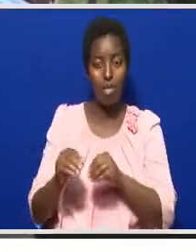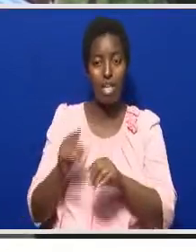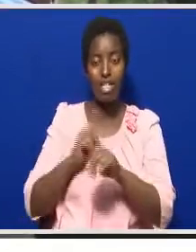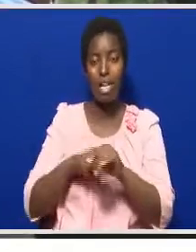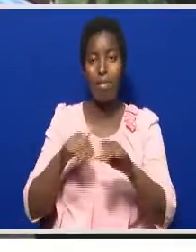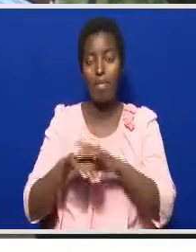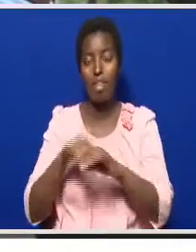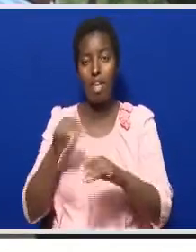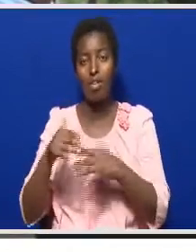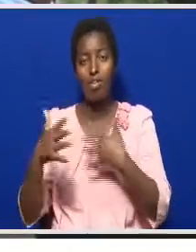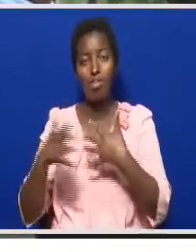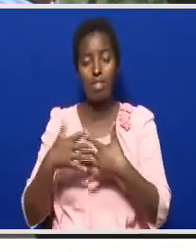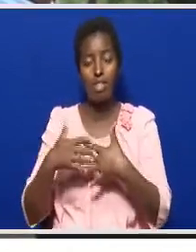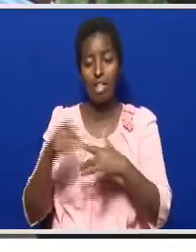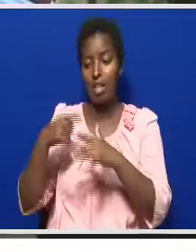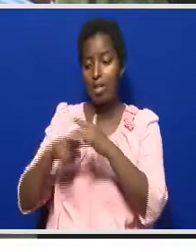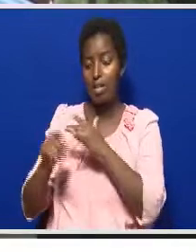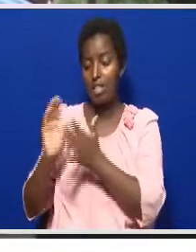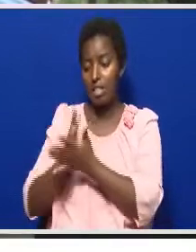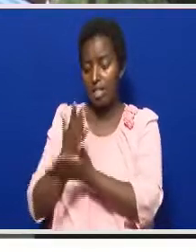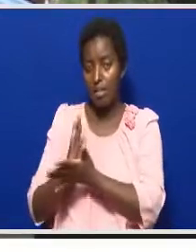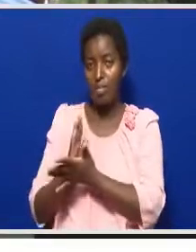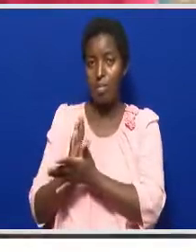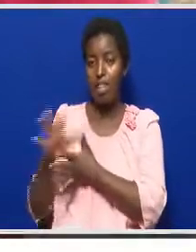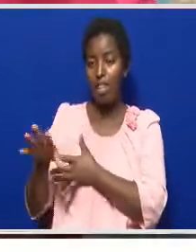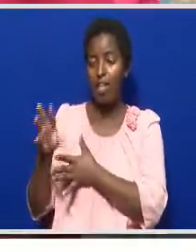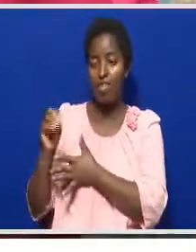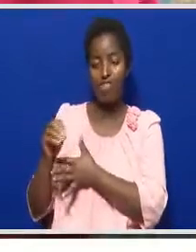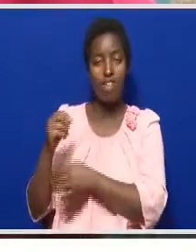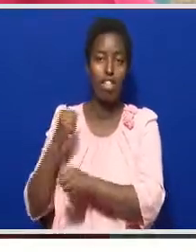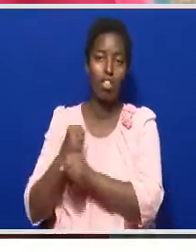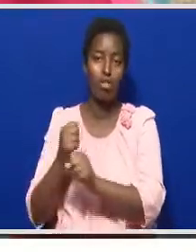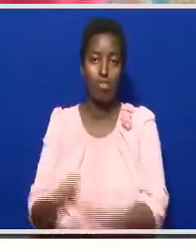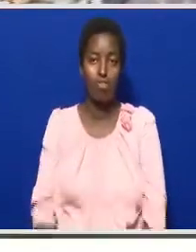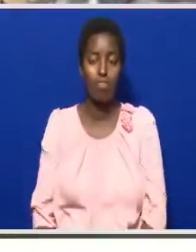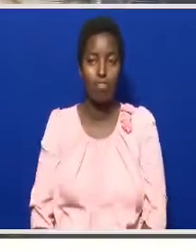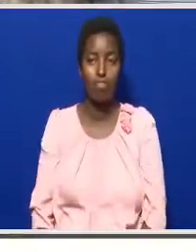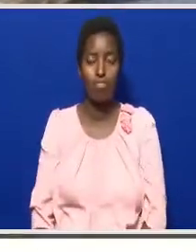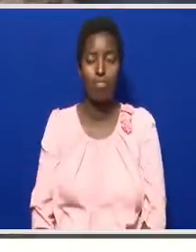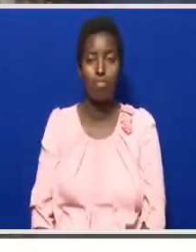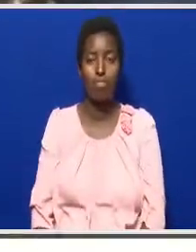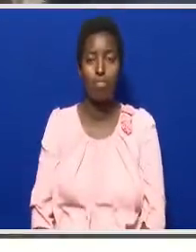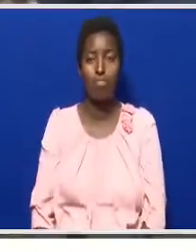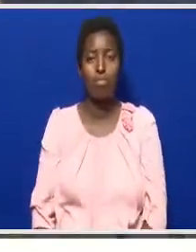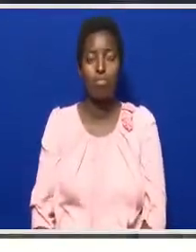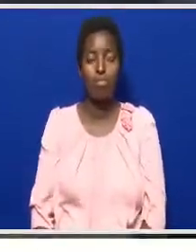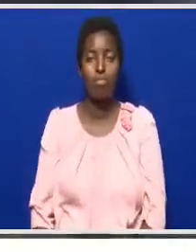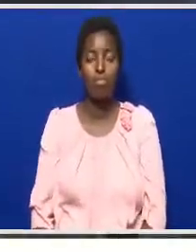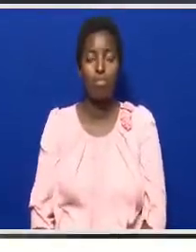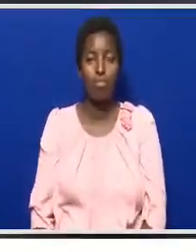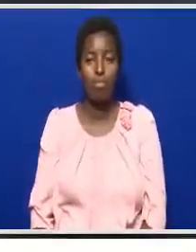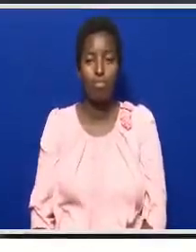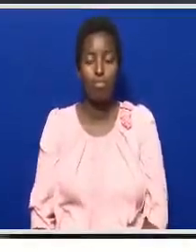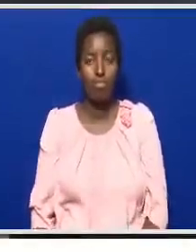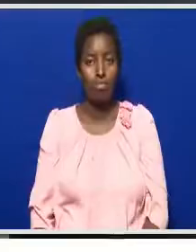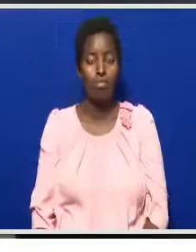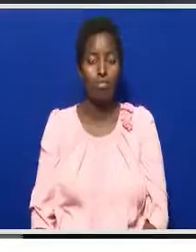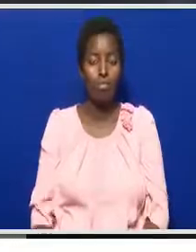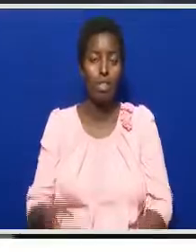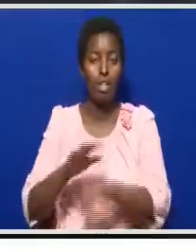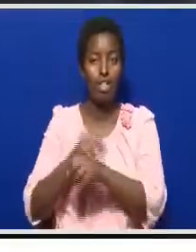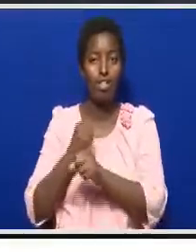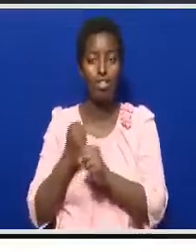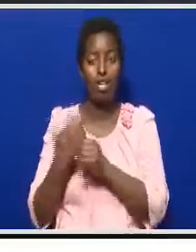wakitoka waingie sehemu fulani wakapate ajira. They recommended the existence of a strong plan to get